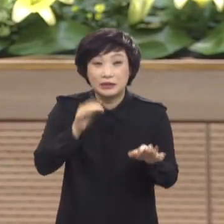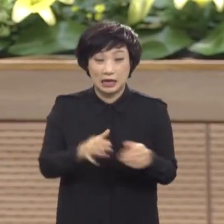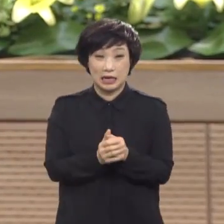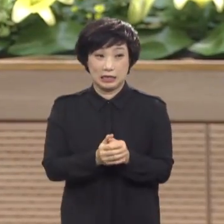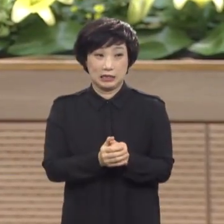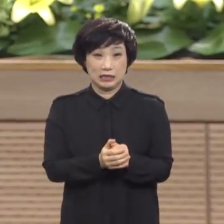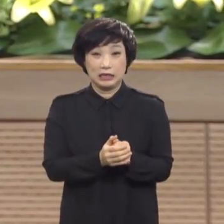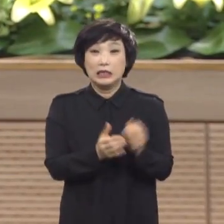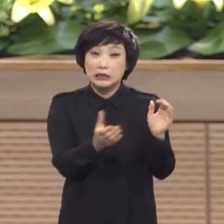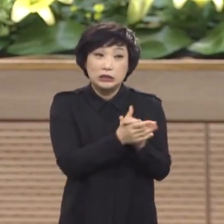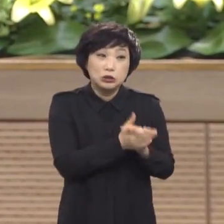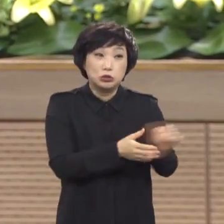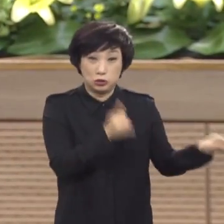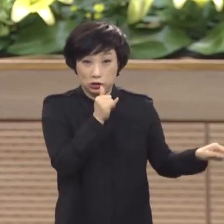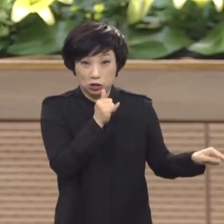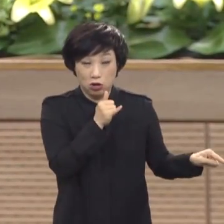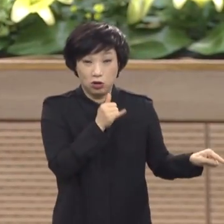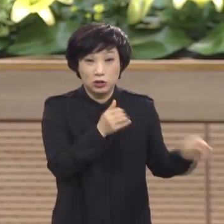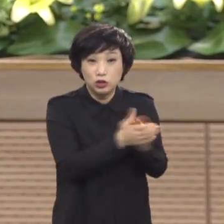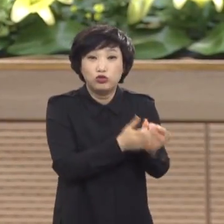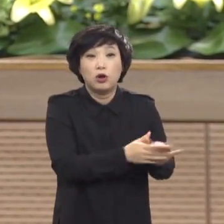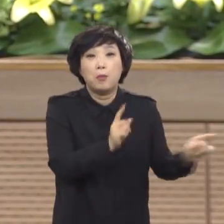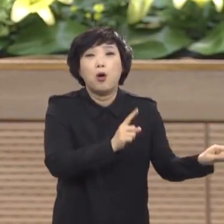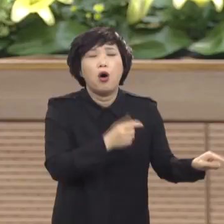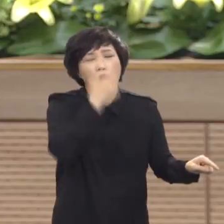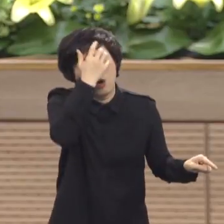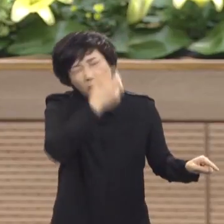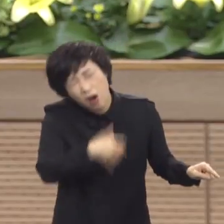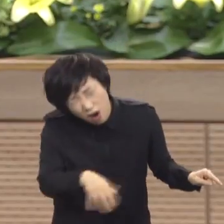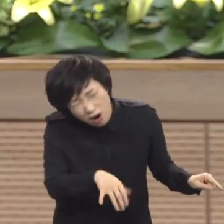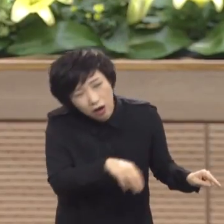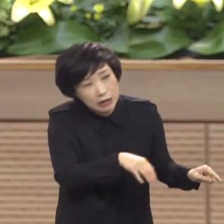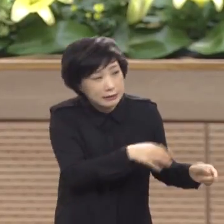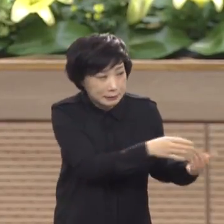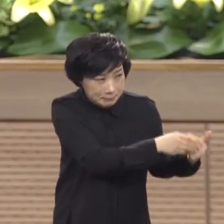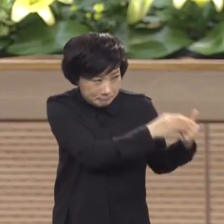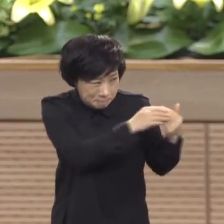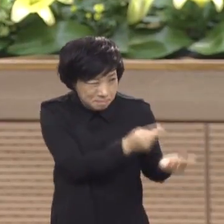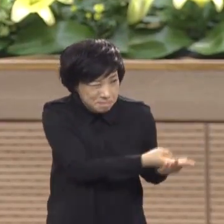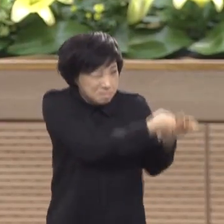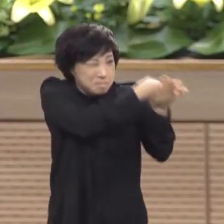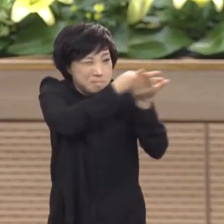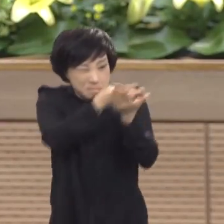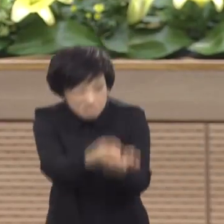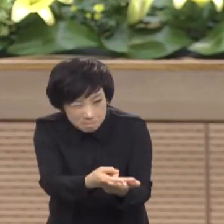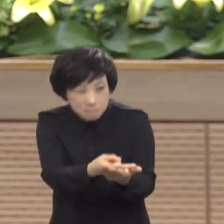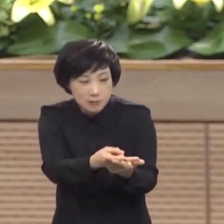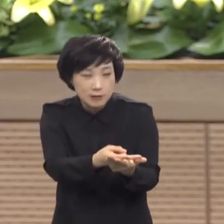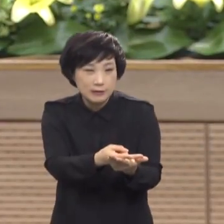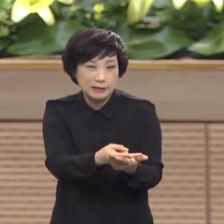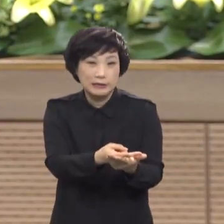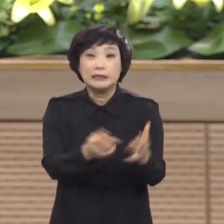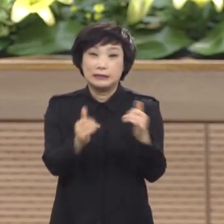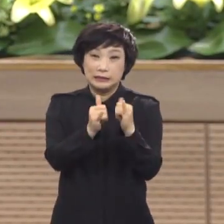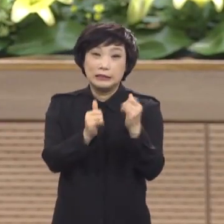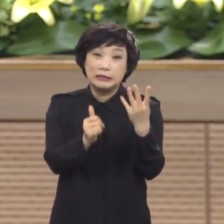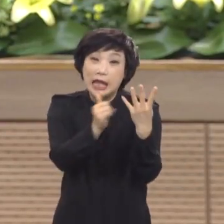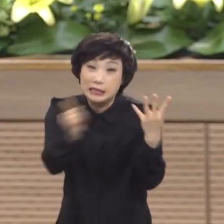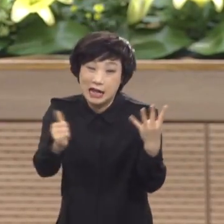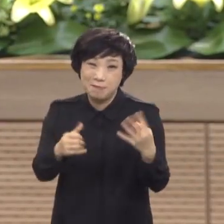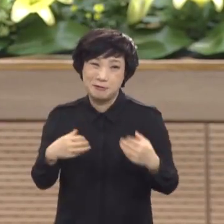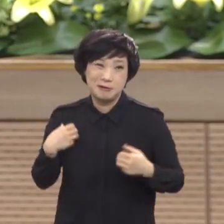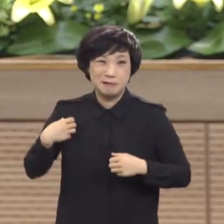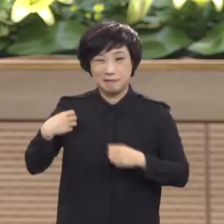자기 친구 중풍병자를 침상에다 들고 네 사람이 뛰미고